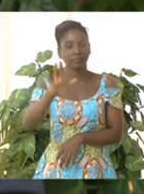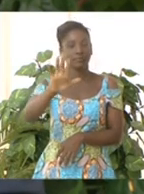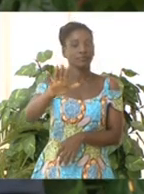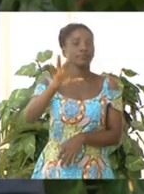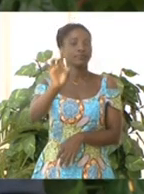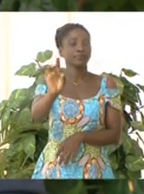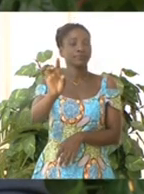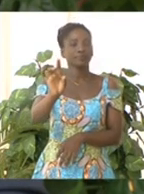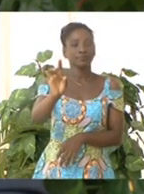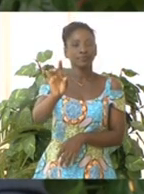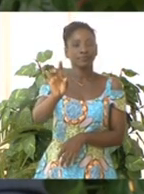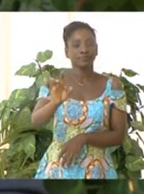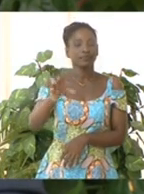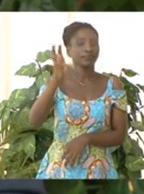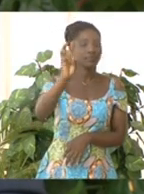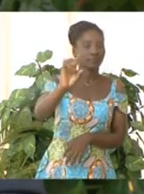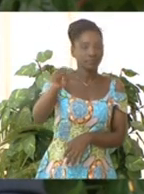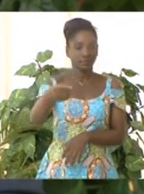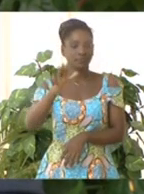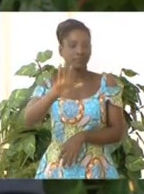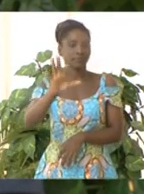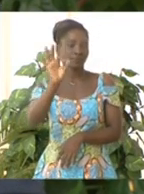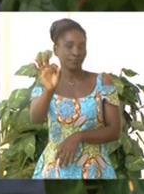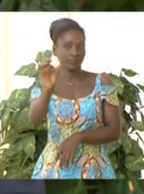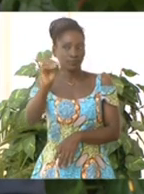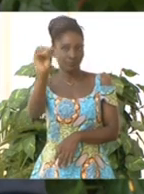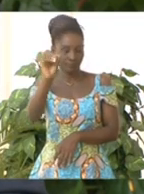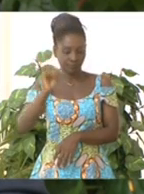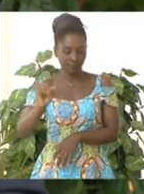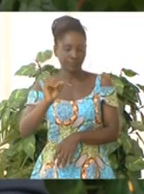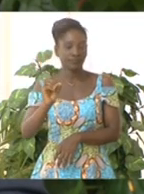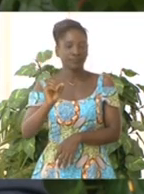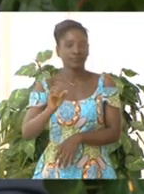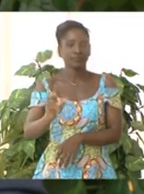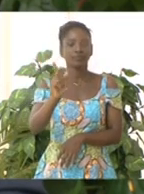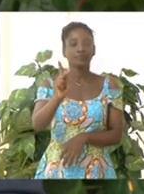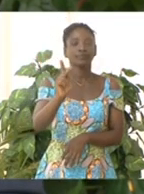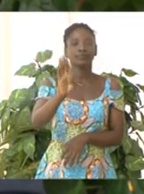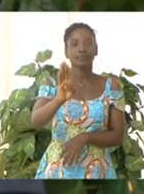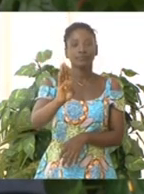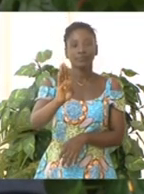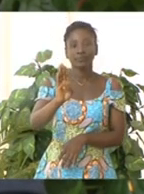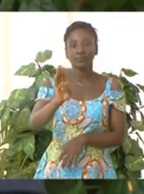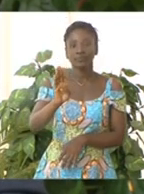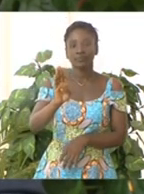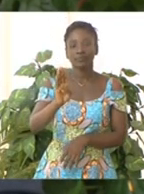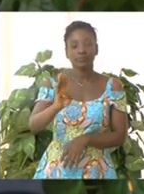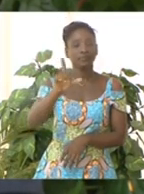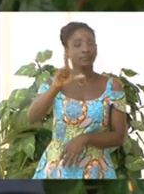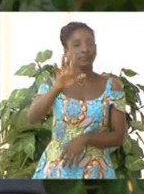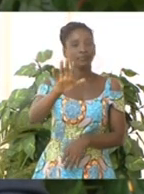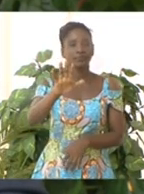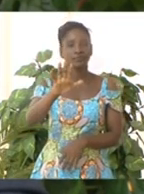58, soit 6,59%. Kwadio Conan Bertin,